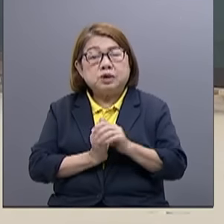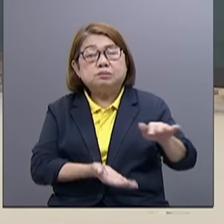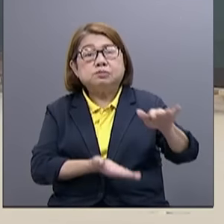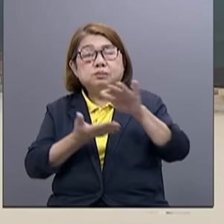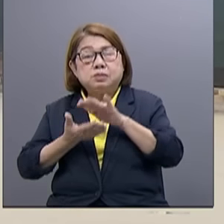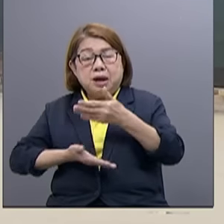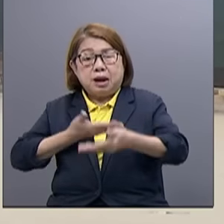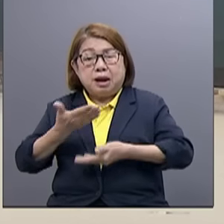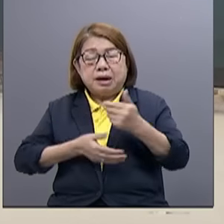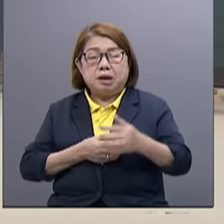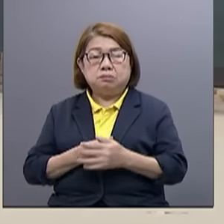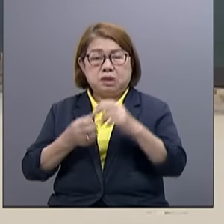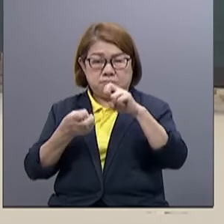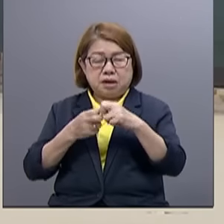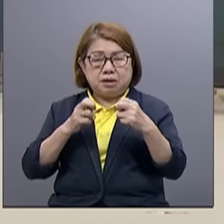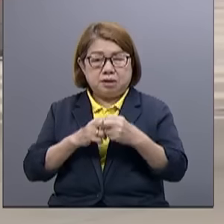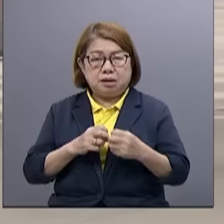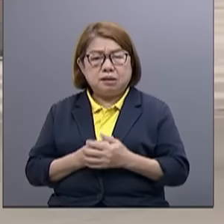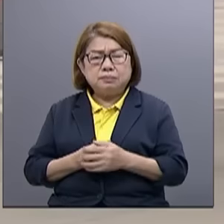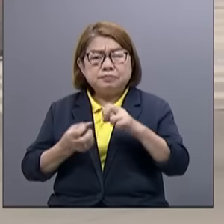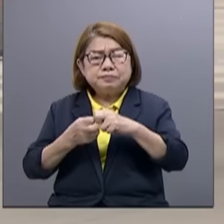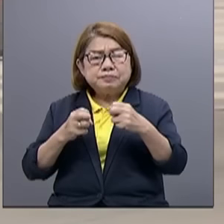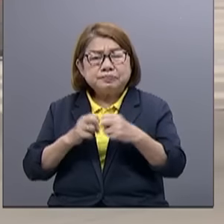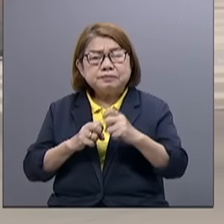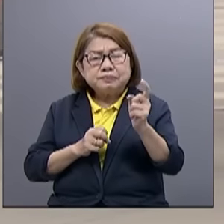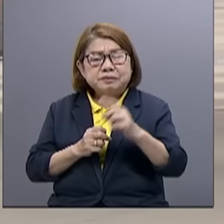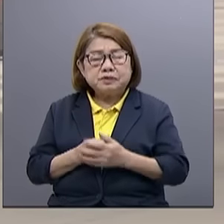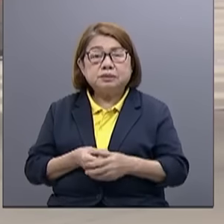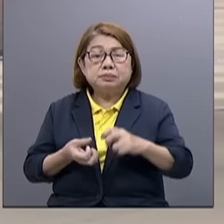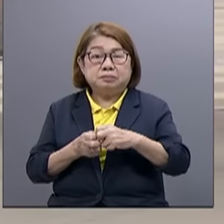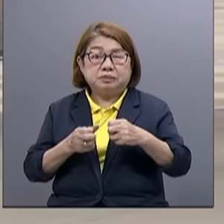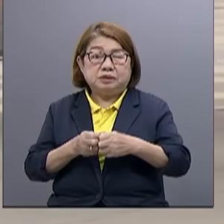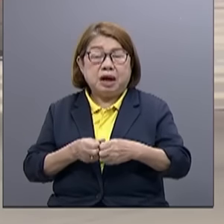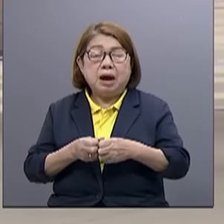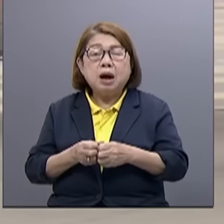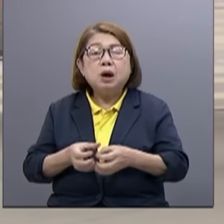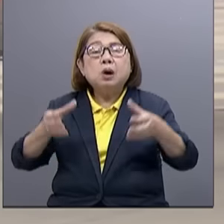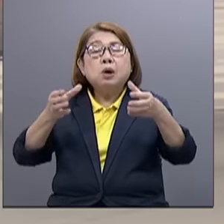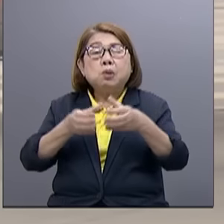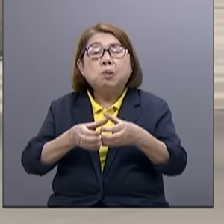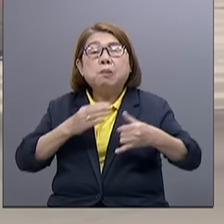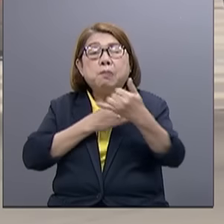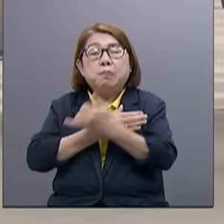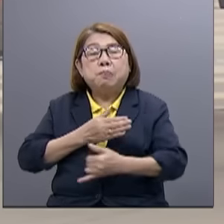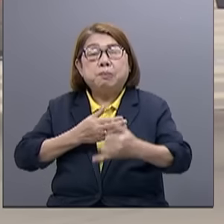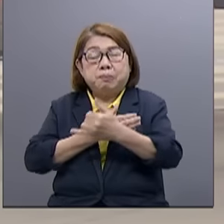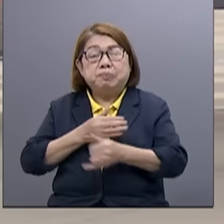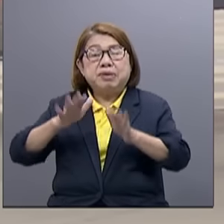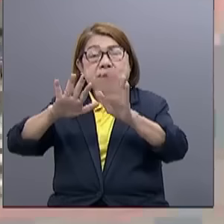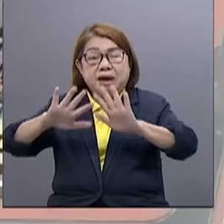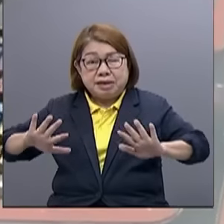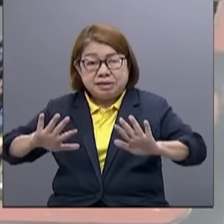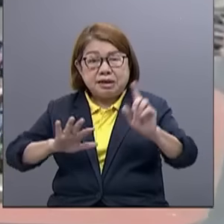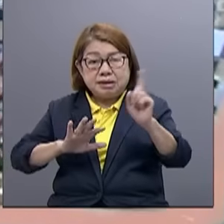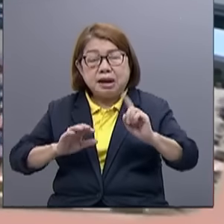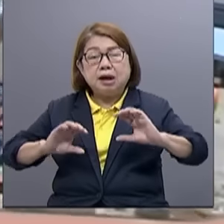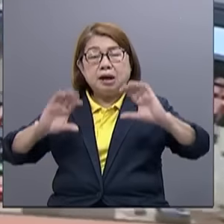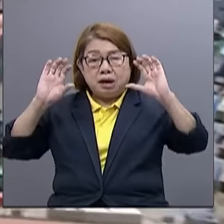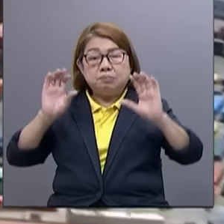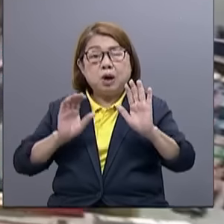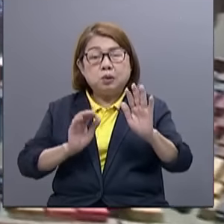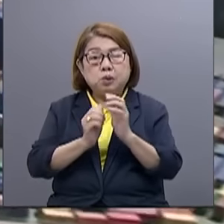บในลักษณะที่มันกว้างค่ะอย่างเช่นภูมิภาคอาเซียนถูกทุ่มตลาดจากการที่รัฐบาลจีนเ